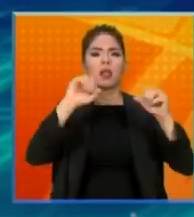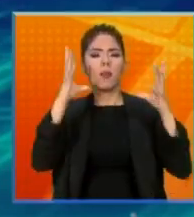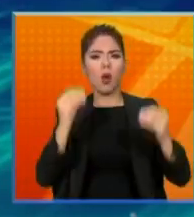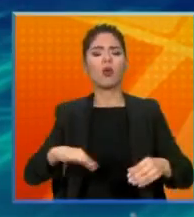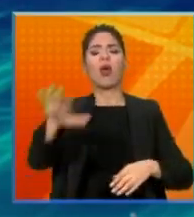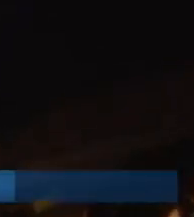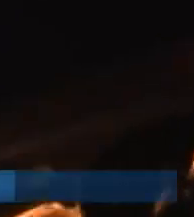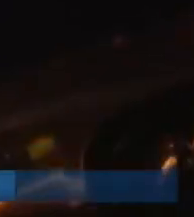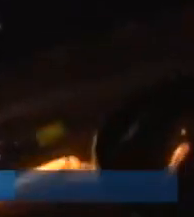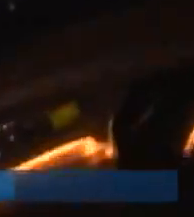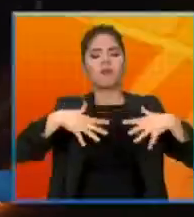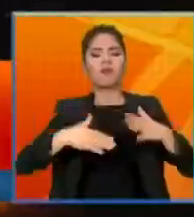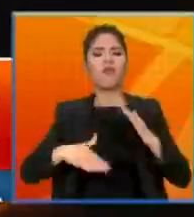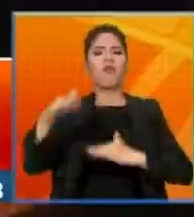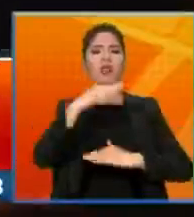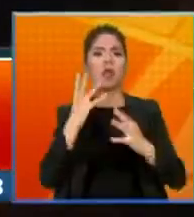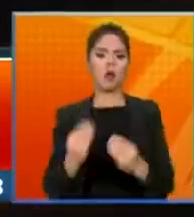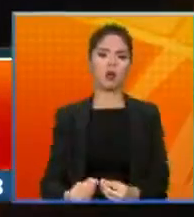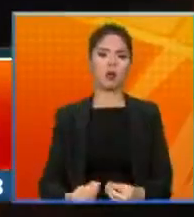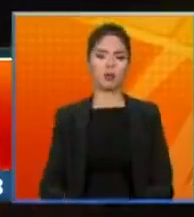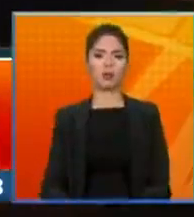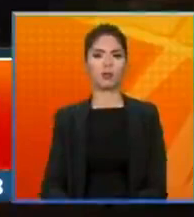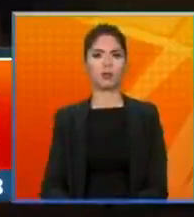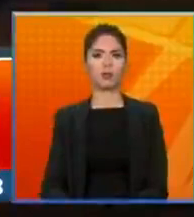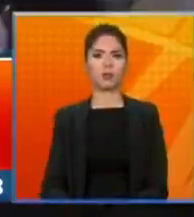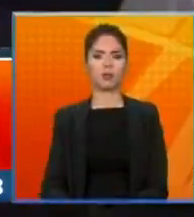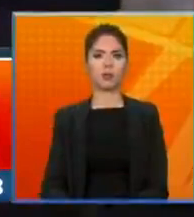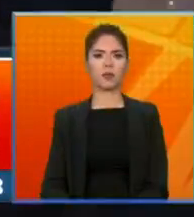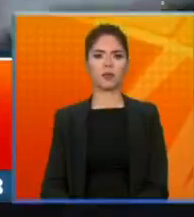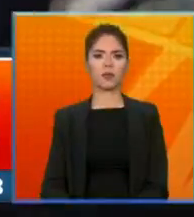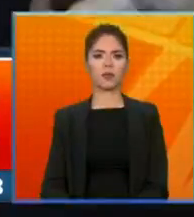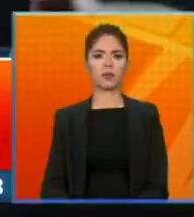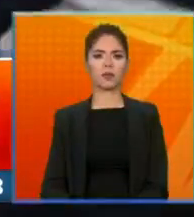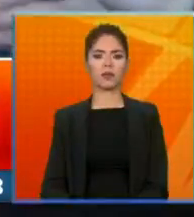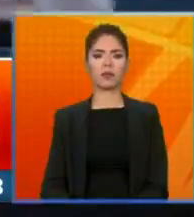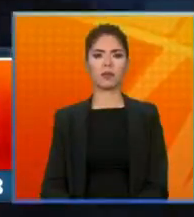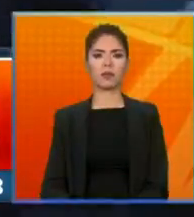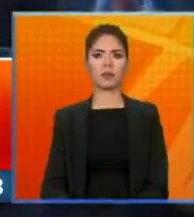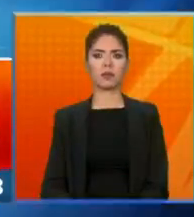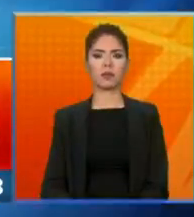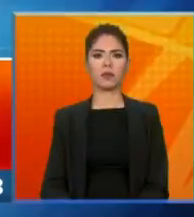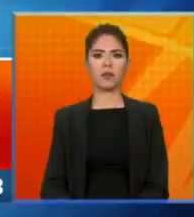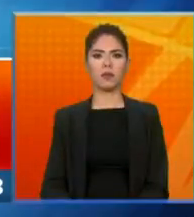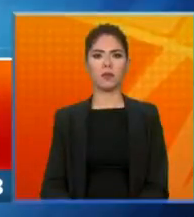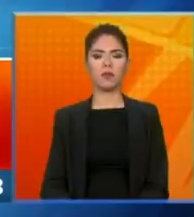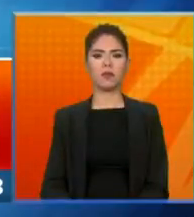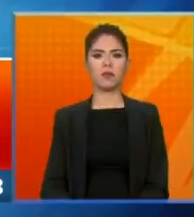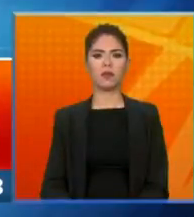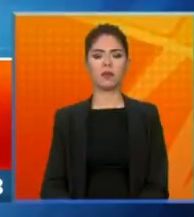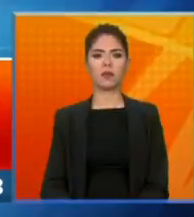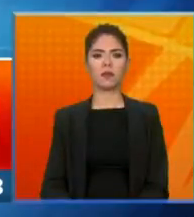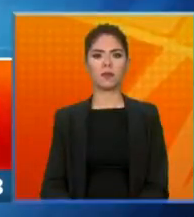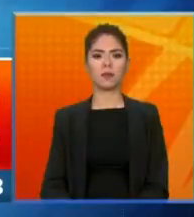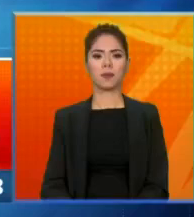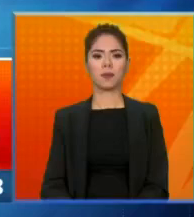Gel böyle. Şuraya gel. Arabaları